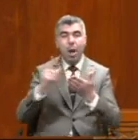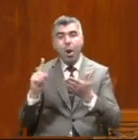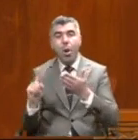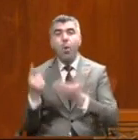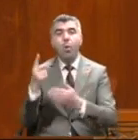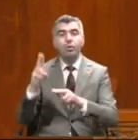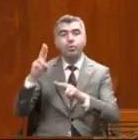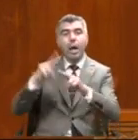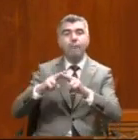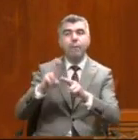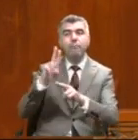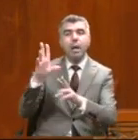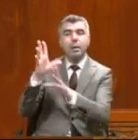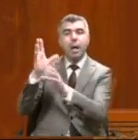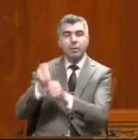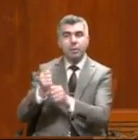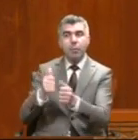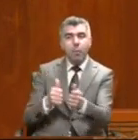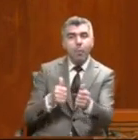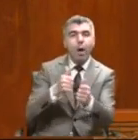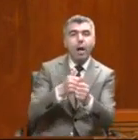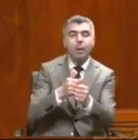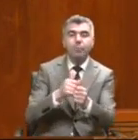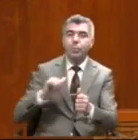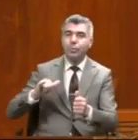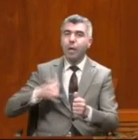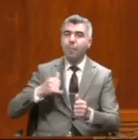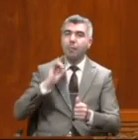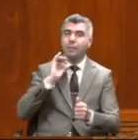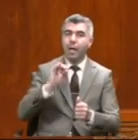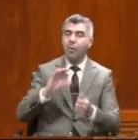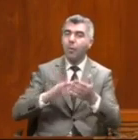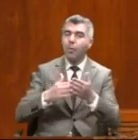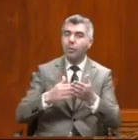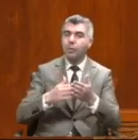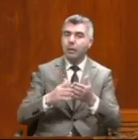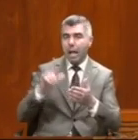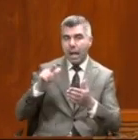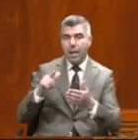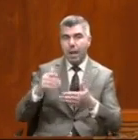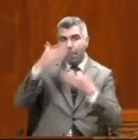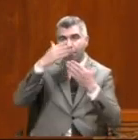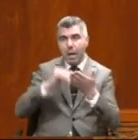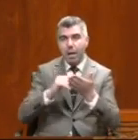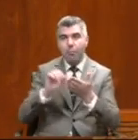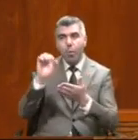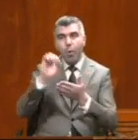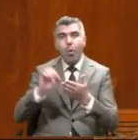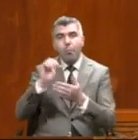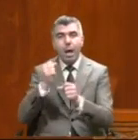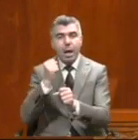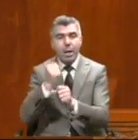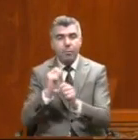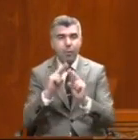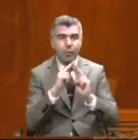يواكب الجيل الجديد ديال هذا المقاولين كانوا في المغرب او خارج ارض الوطن